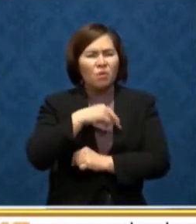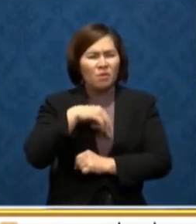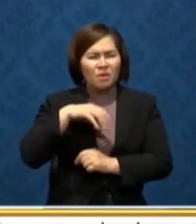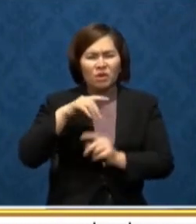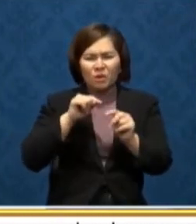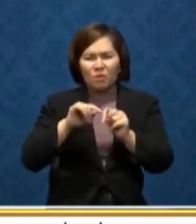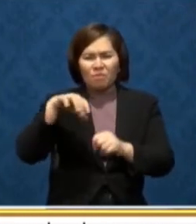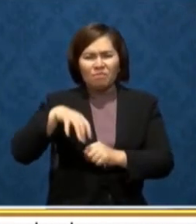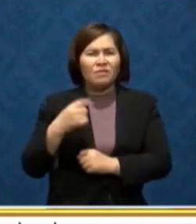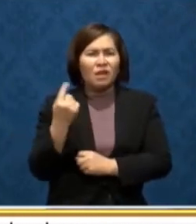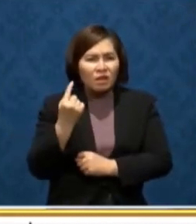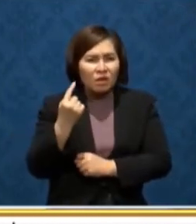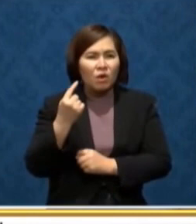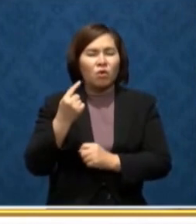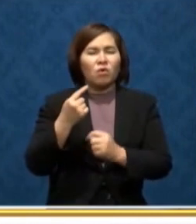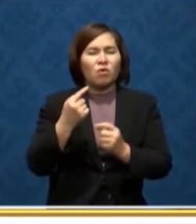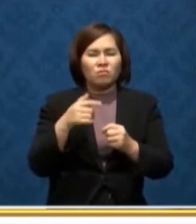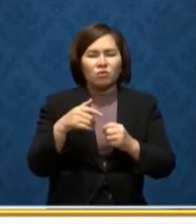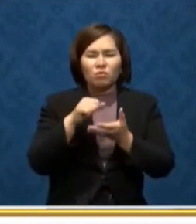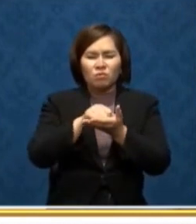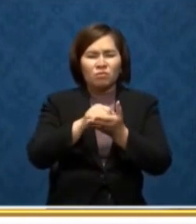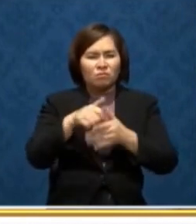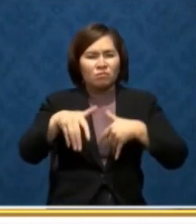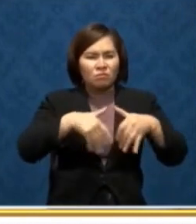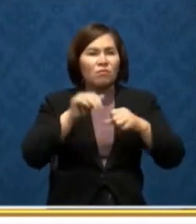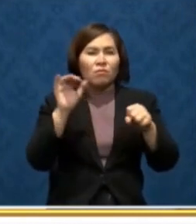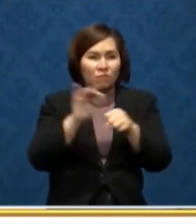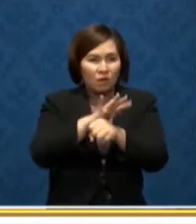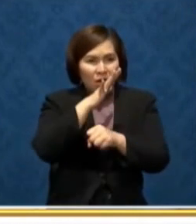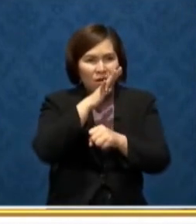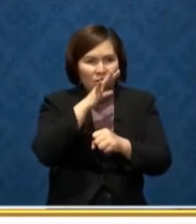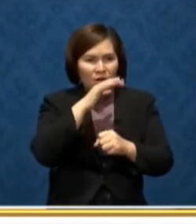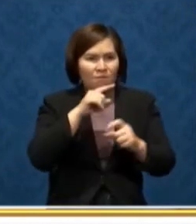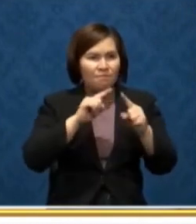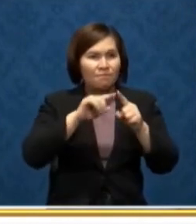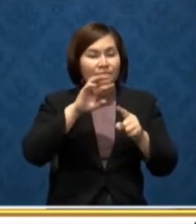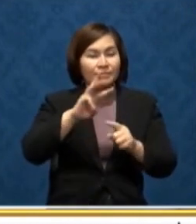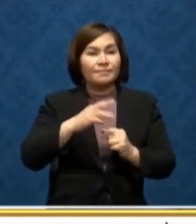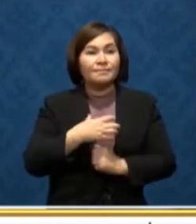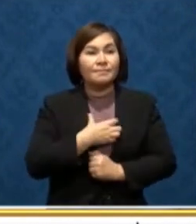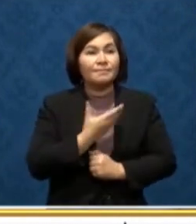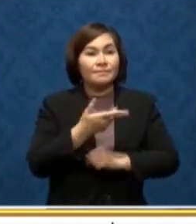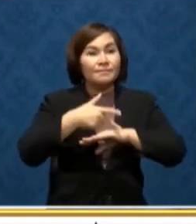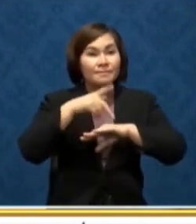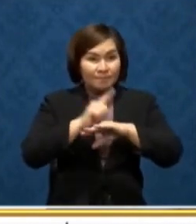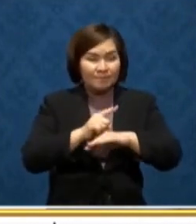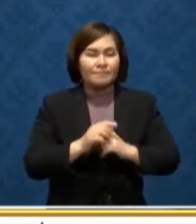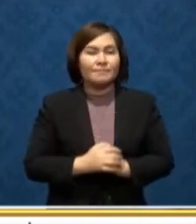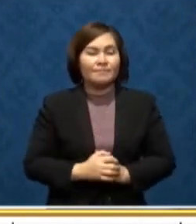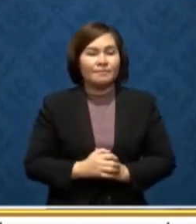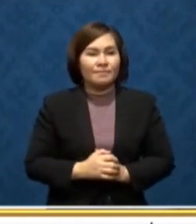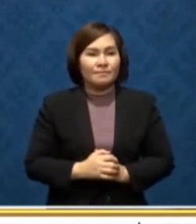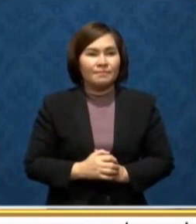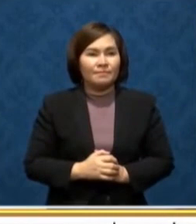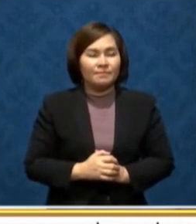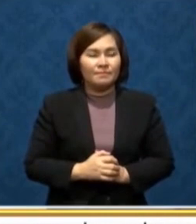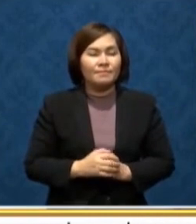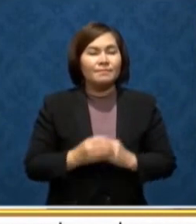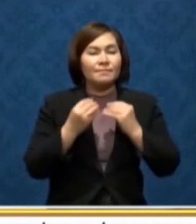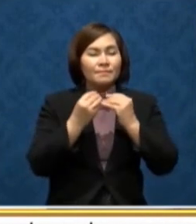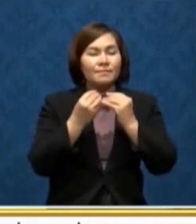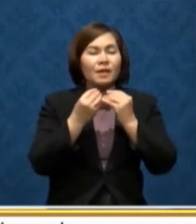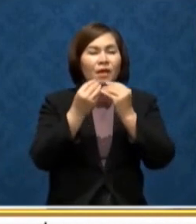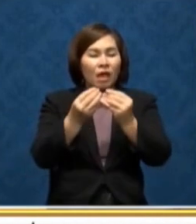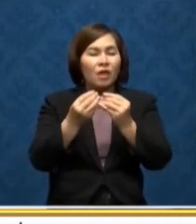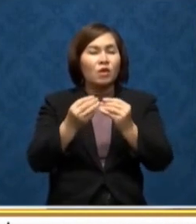งแห่งเดียวไม่เพีงพอให้บนการประชาชนด้านสาธนาสุข6 ครับขอใหท่านประทานได้มหนังสือถึนำตรีว่าการกระสวงมหาไท